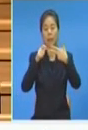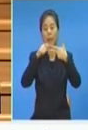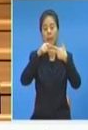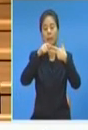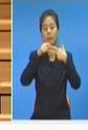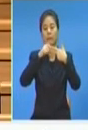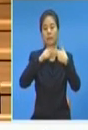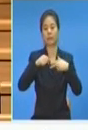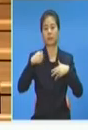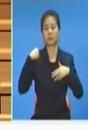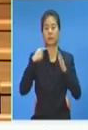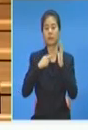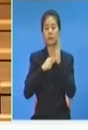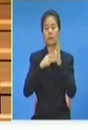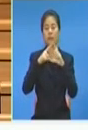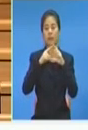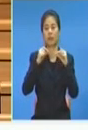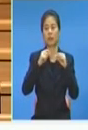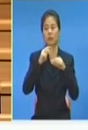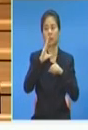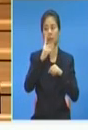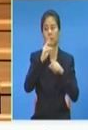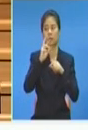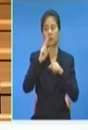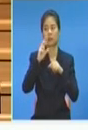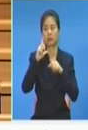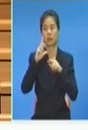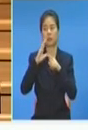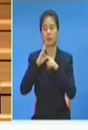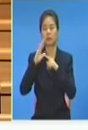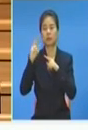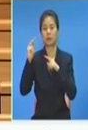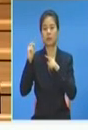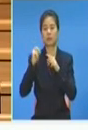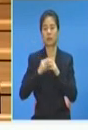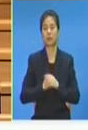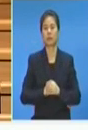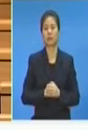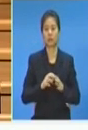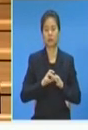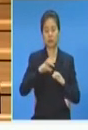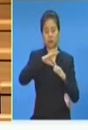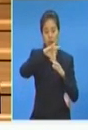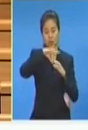าใสวางยาพิษในกาแฟ